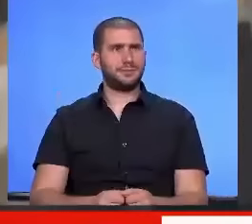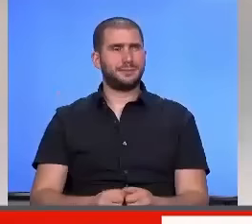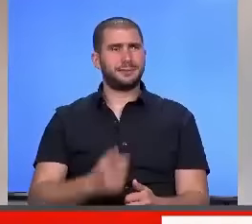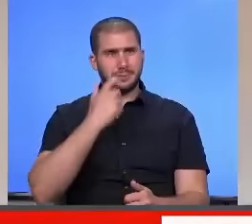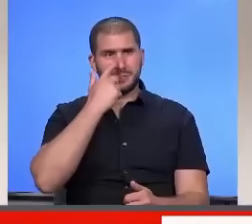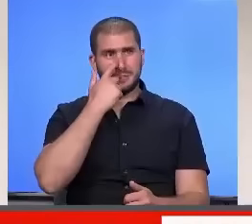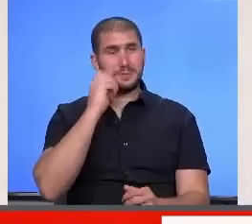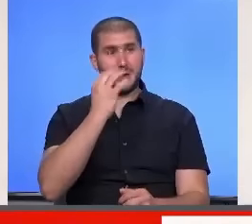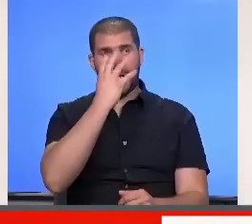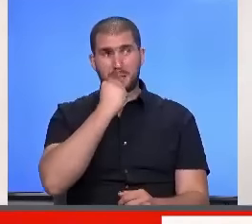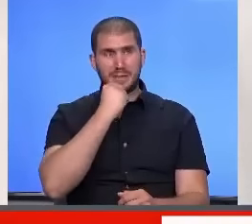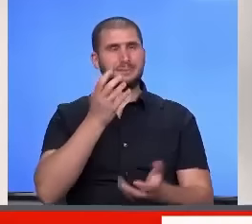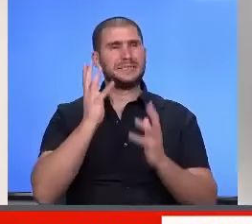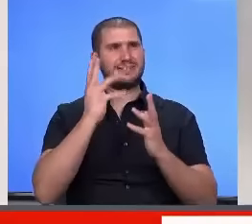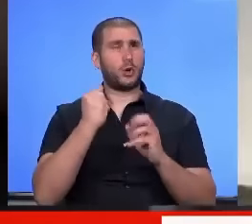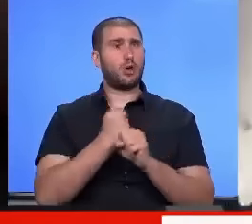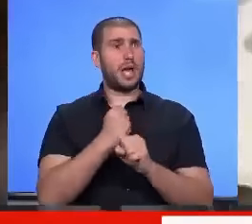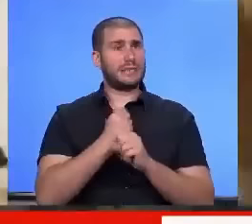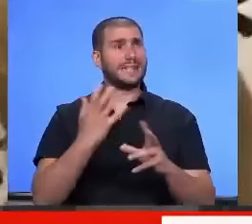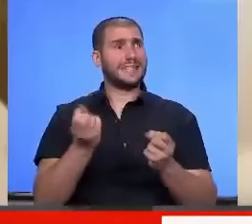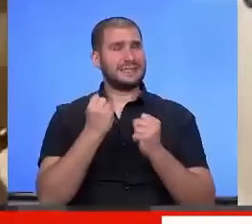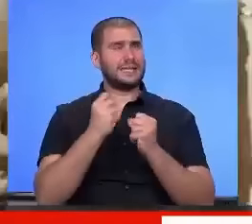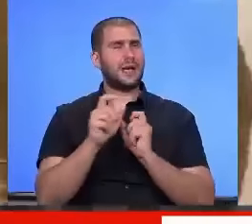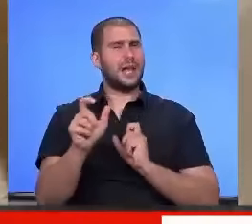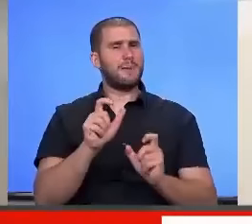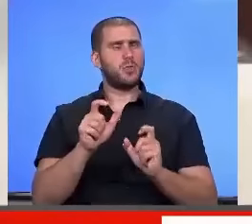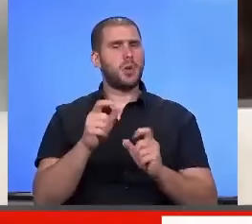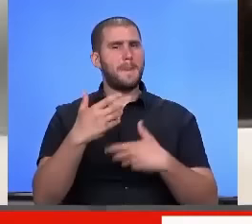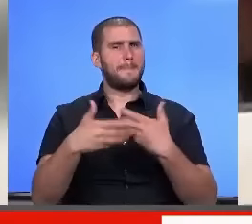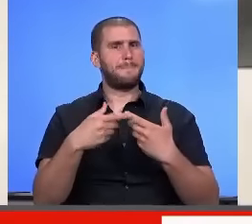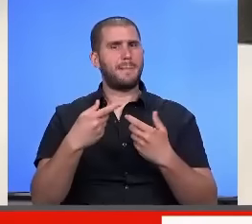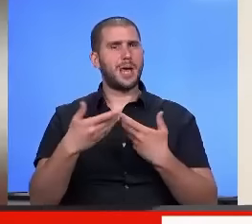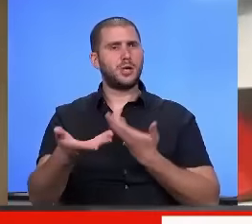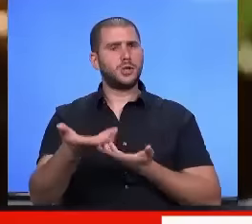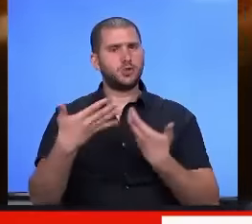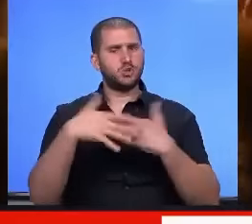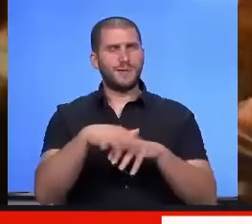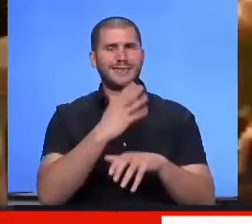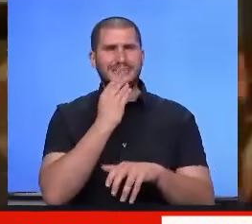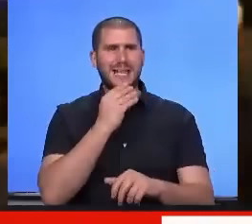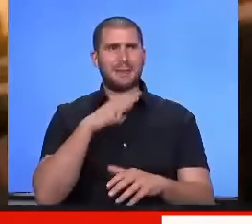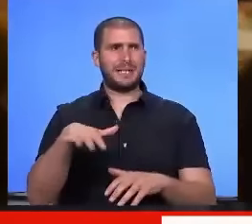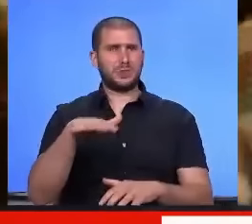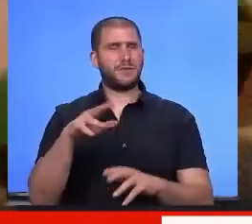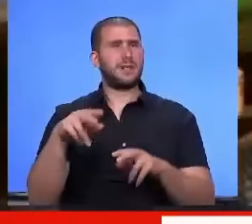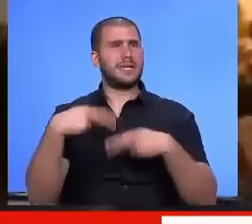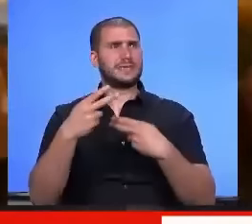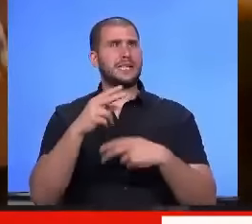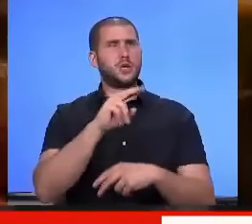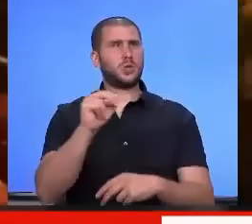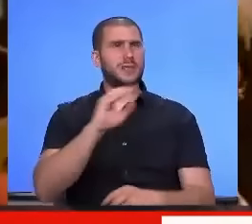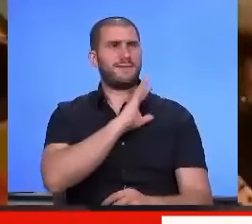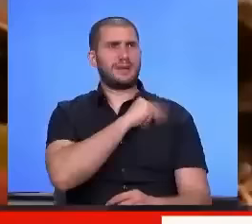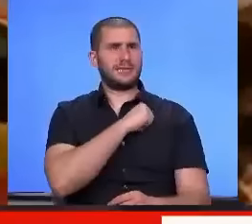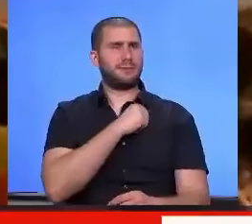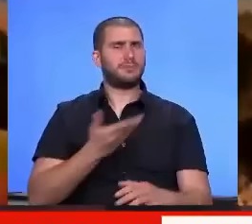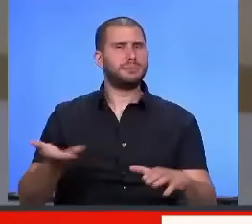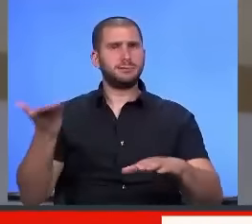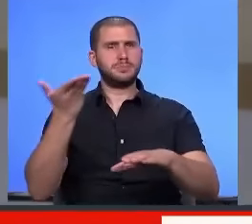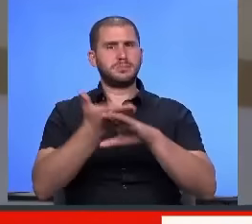ואכן חמאס בזוועות שביצע הצליח לסכל את מהלך העמקת שילובה של ישראל באזור, להחזיר את הסוגיה הפלסטינית לקדמת